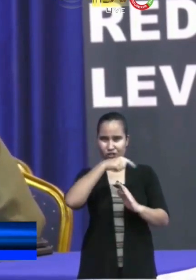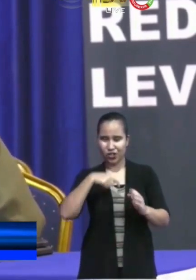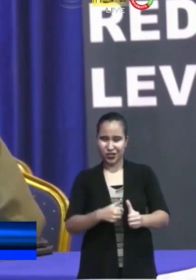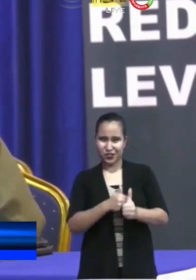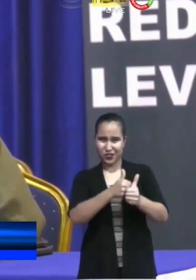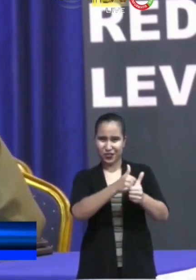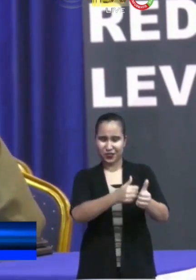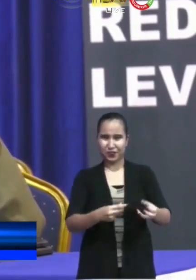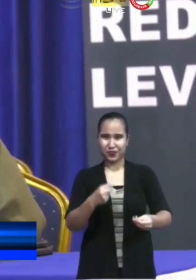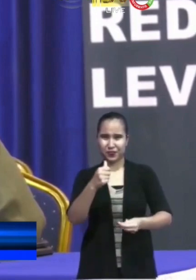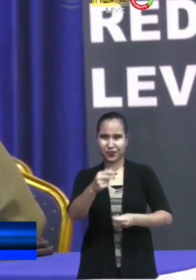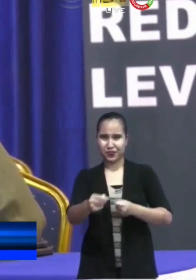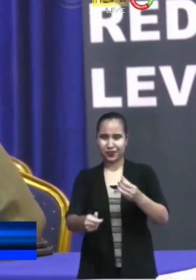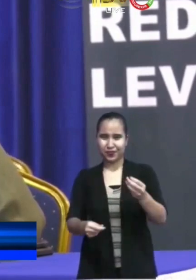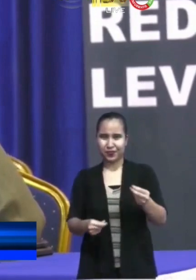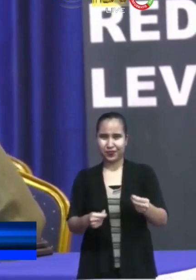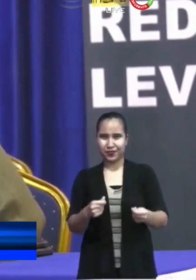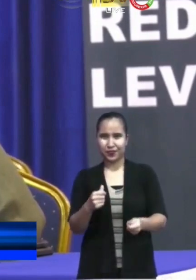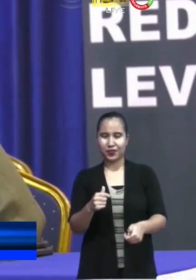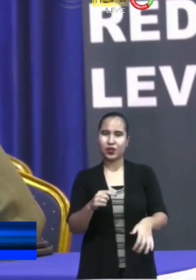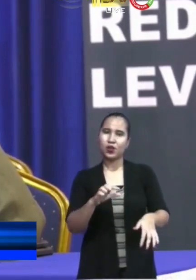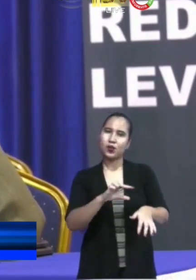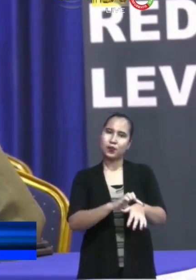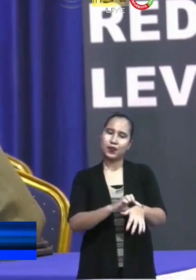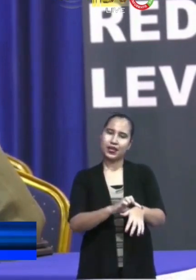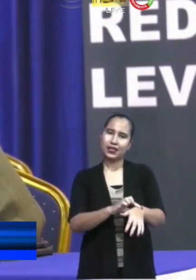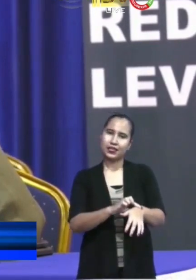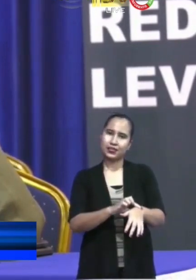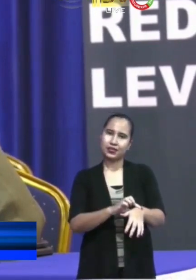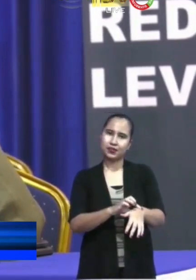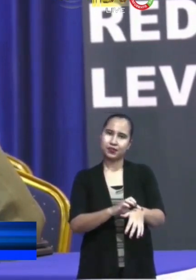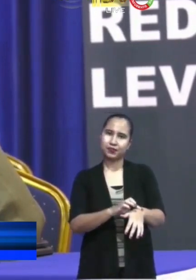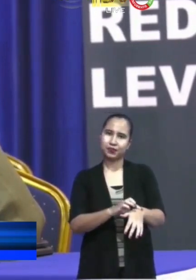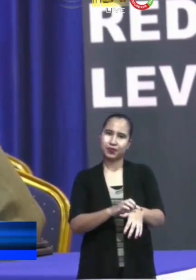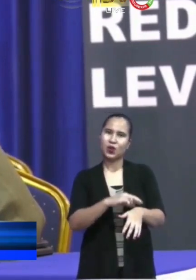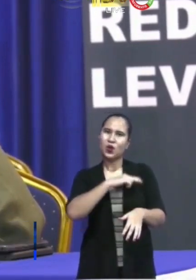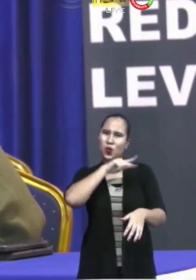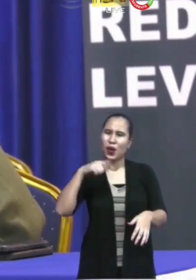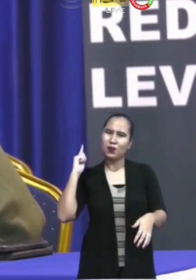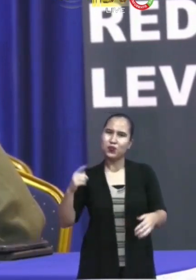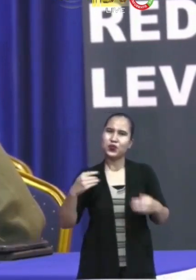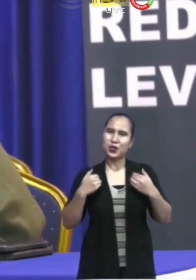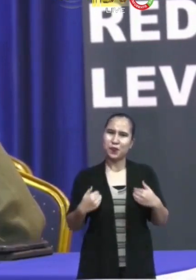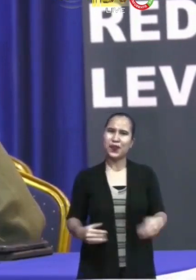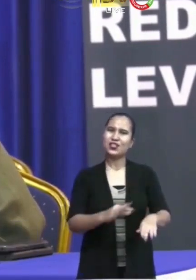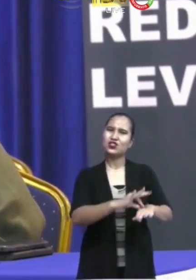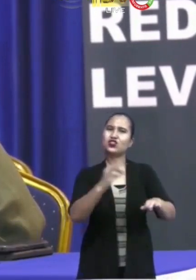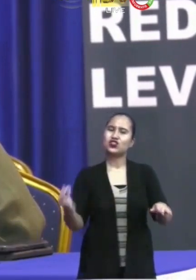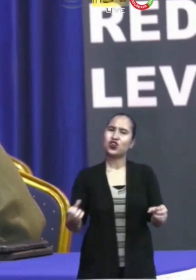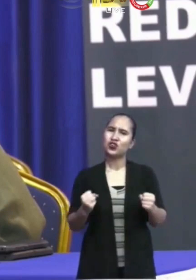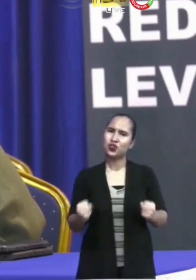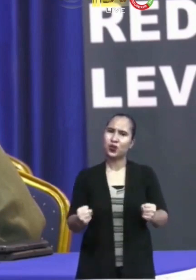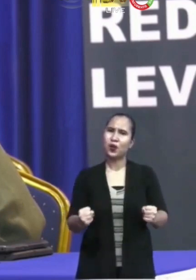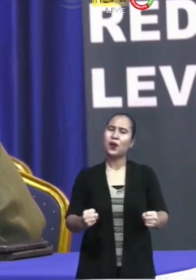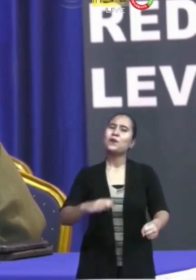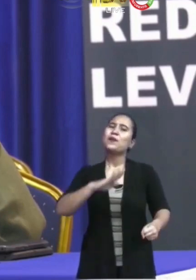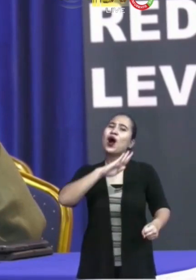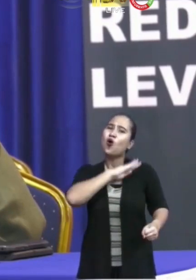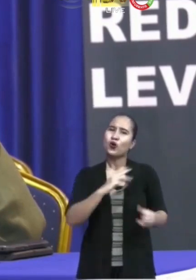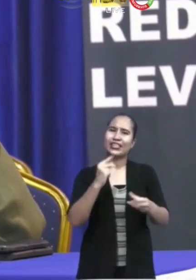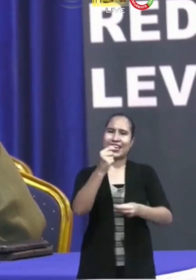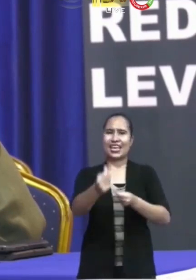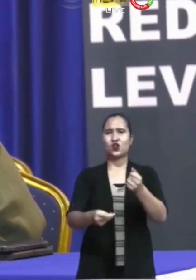natuurlijk, de economische, de medische kant. We moeten de mensen gezond houden. Maar ook de economische